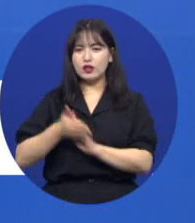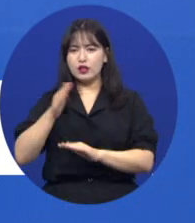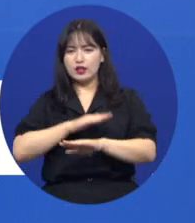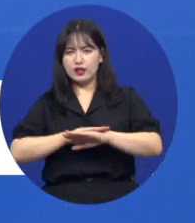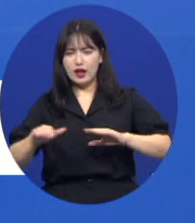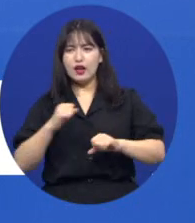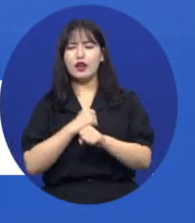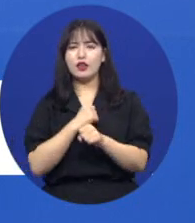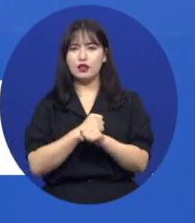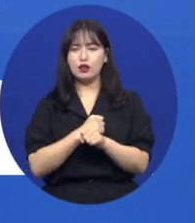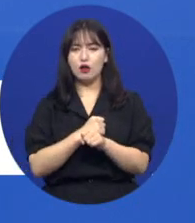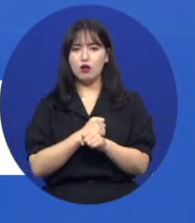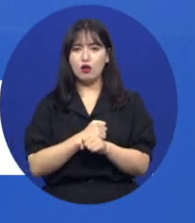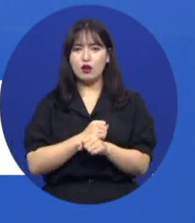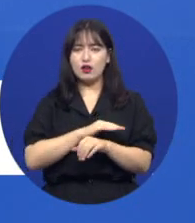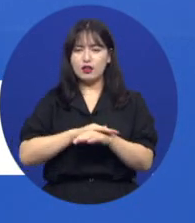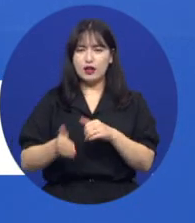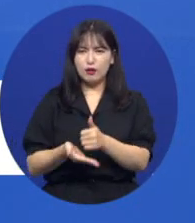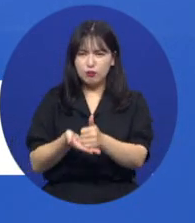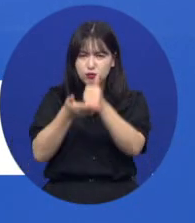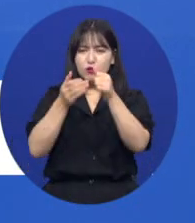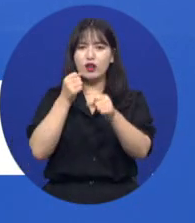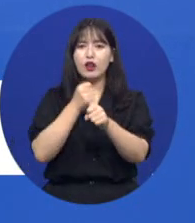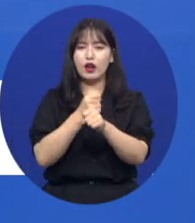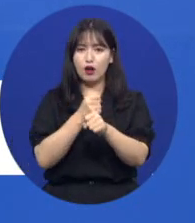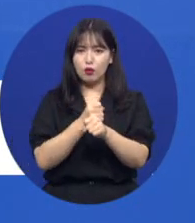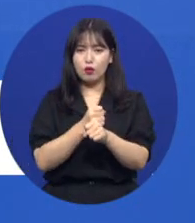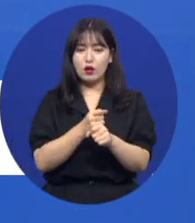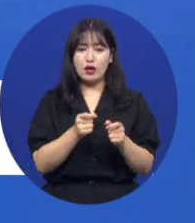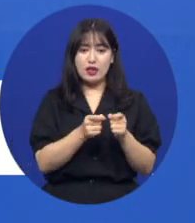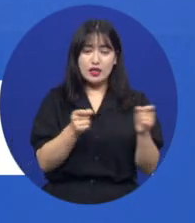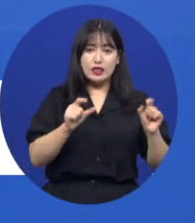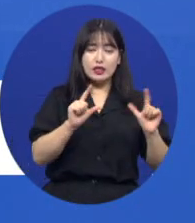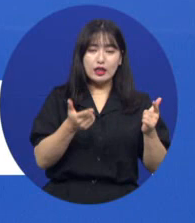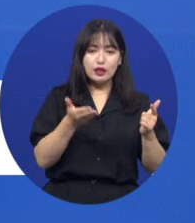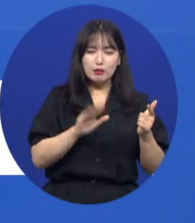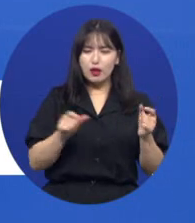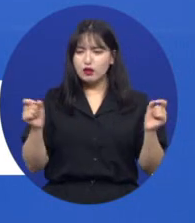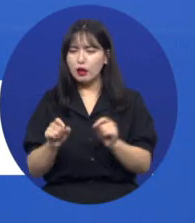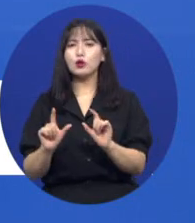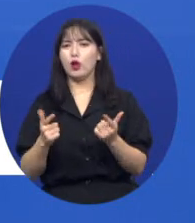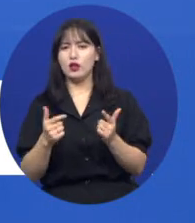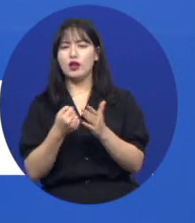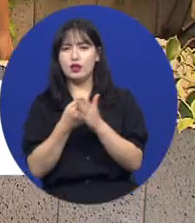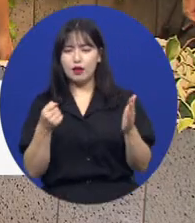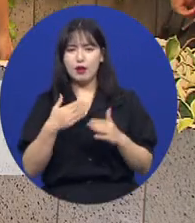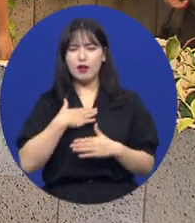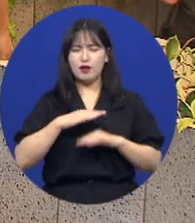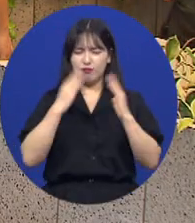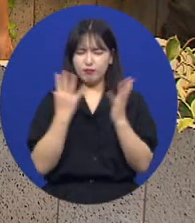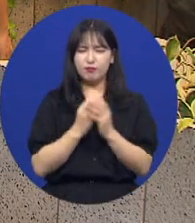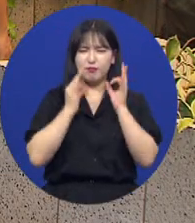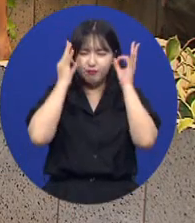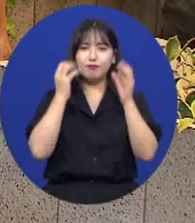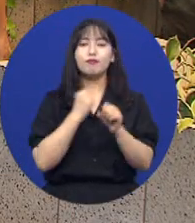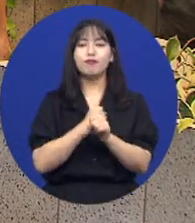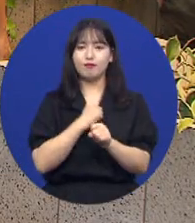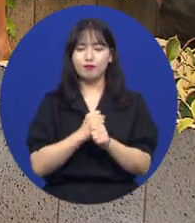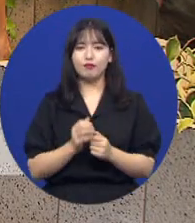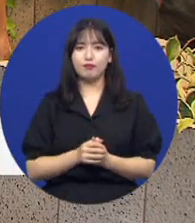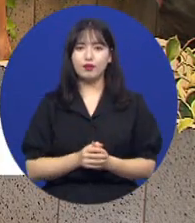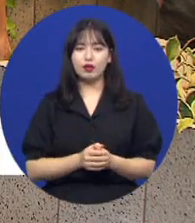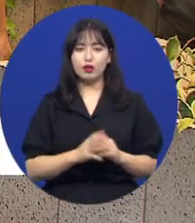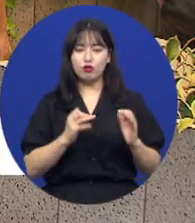박혀서 결코 길지 반쯤 또한 결코 짧지 다른 이는 소임을 더해 보다 노력하겠습니다 국민의 임제